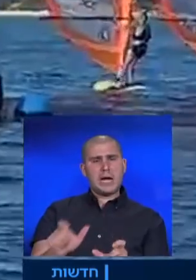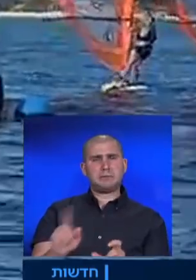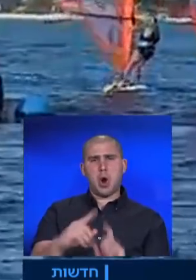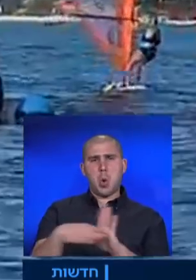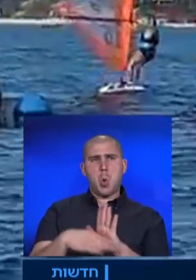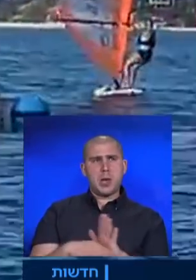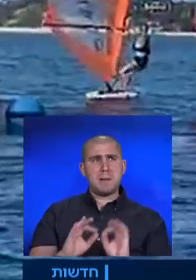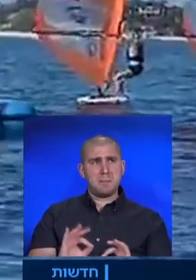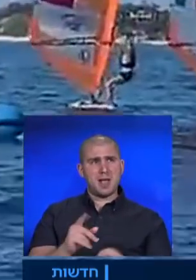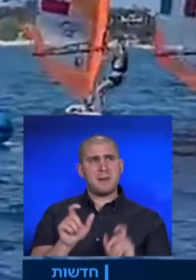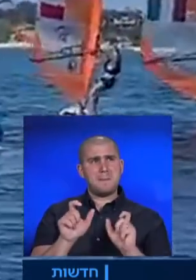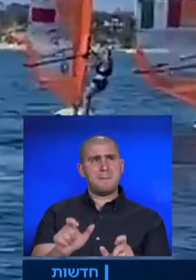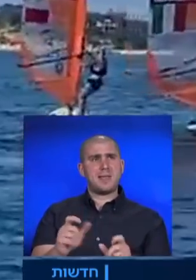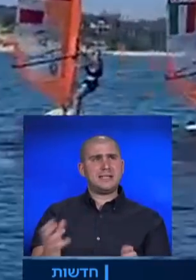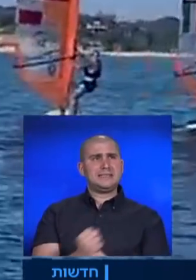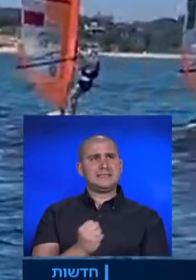ומנעה ממנה לזכות בזהב.